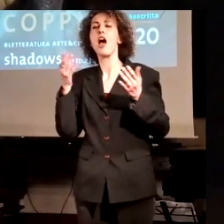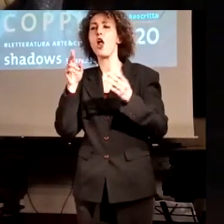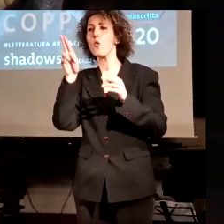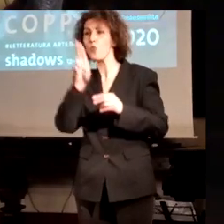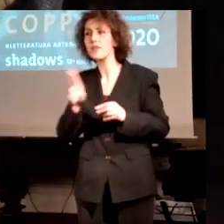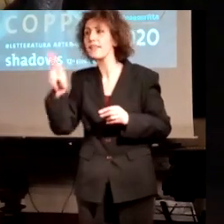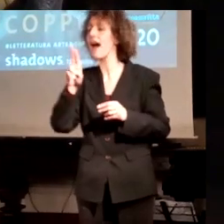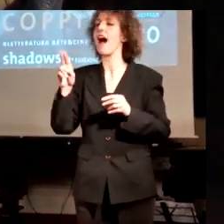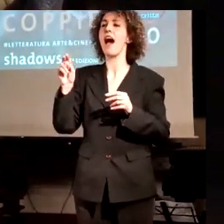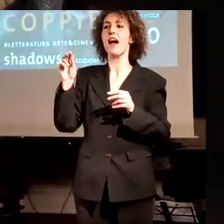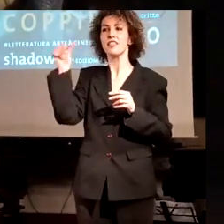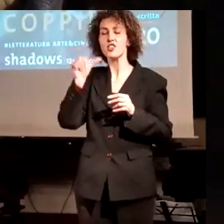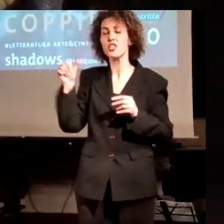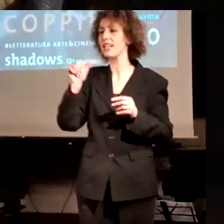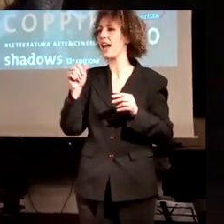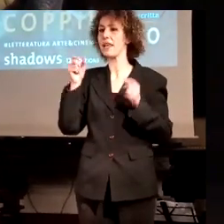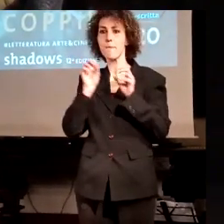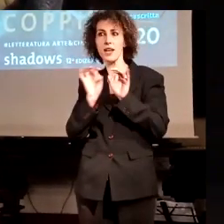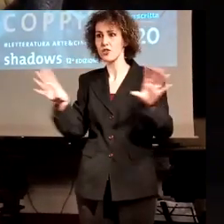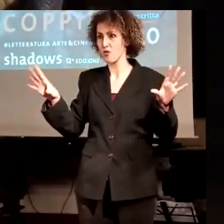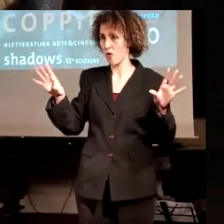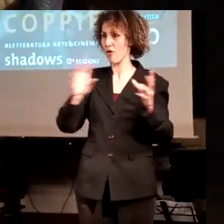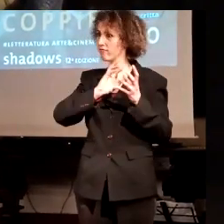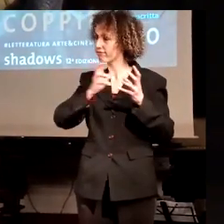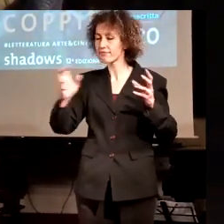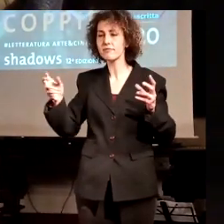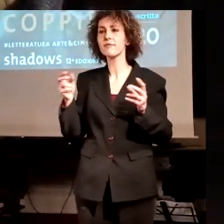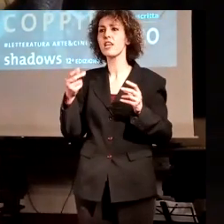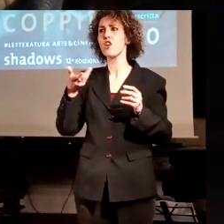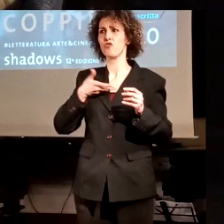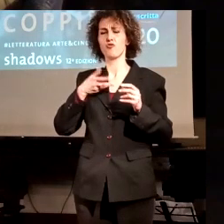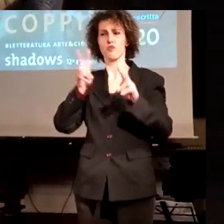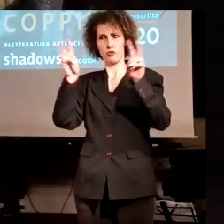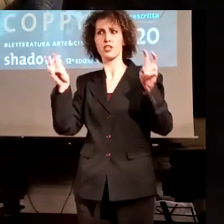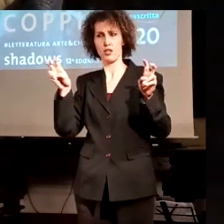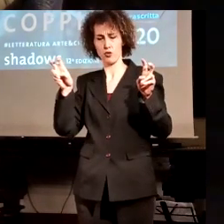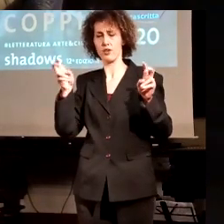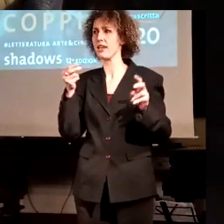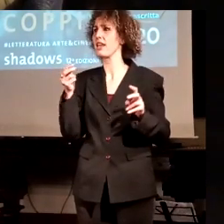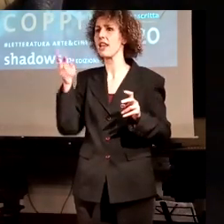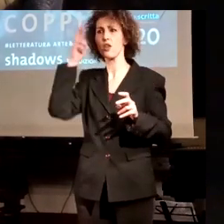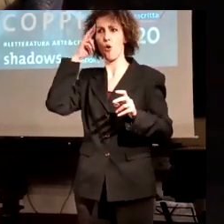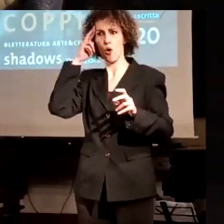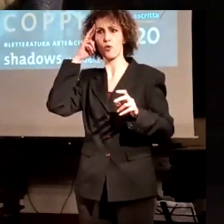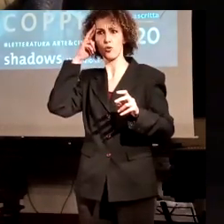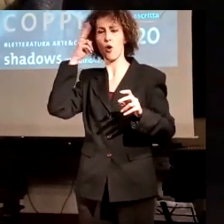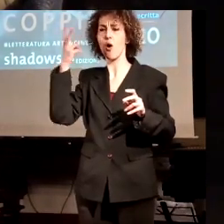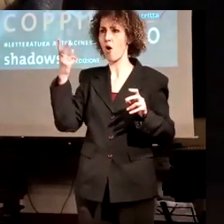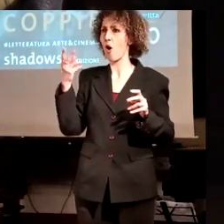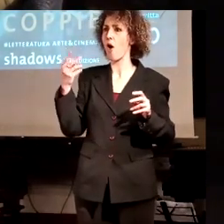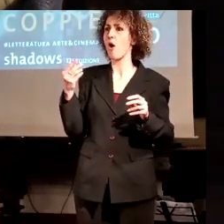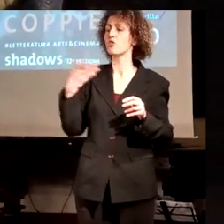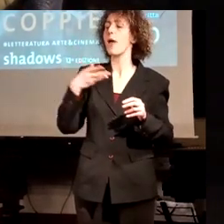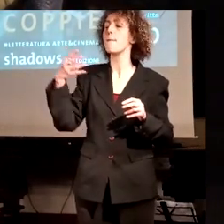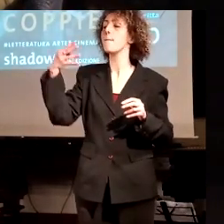diario e alcuni titoli che trovate tra l'altro con l'occasione vi ricordo la gentile esposizione fornita da mux dei libri dei